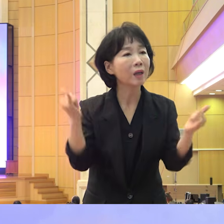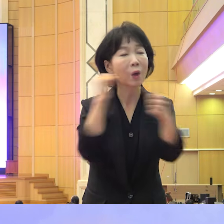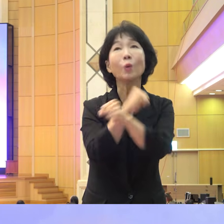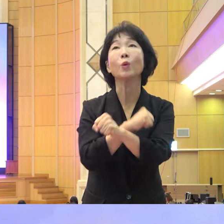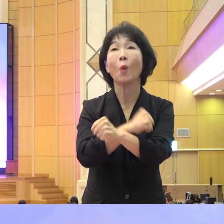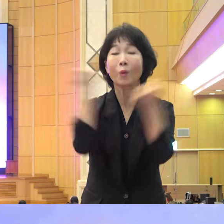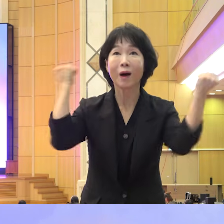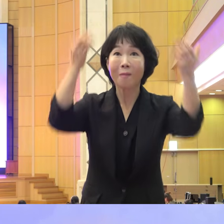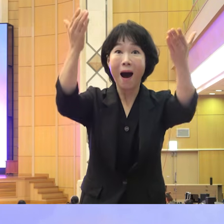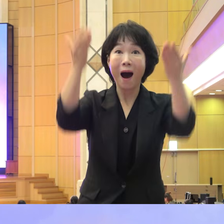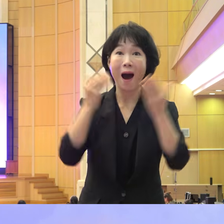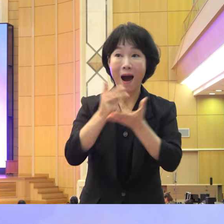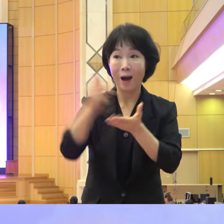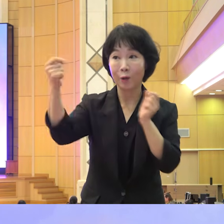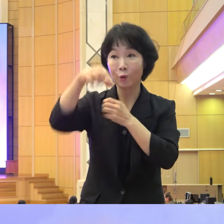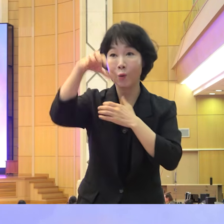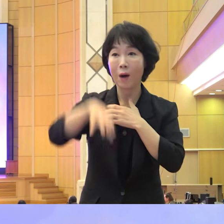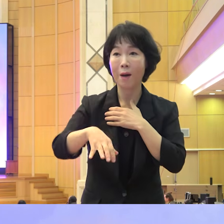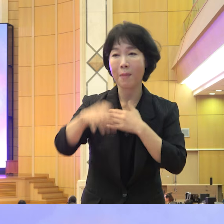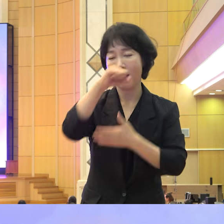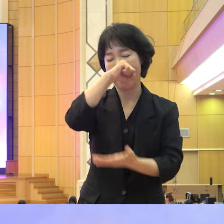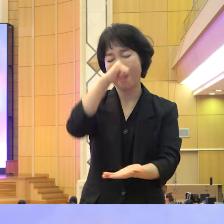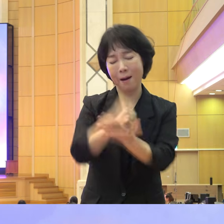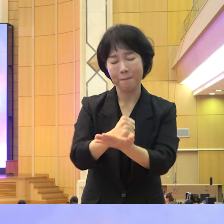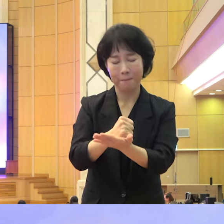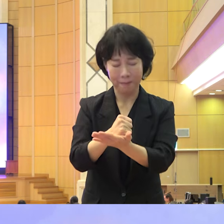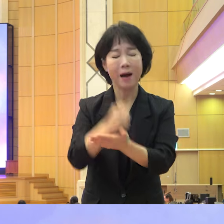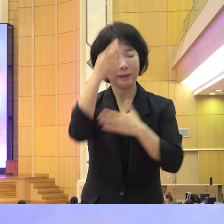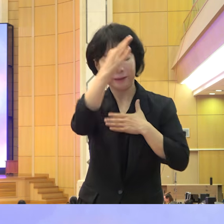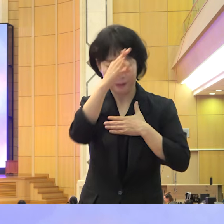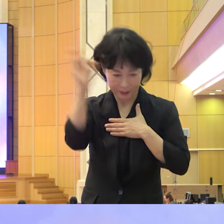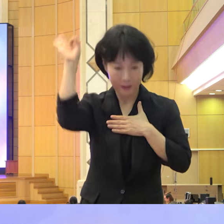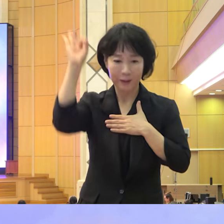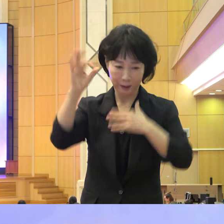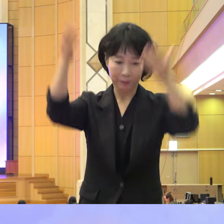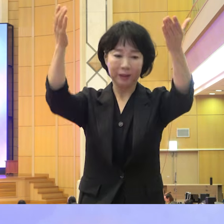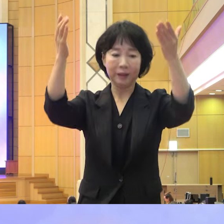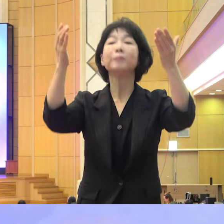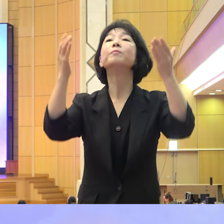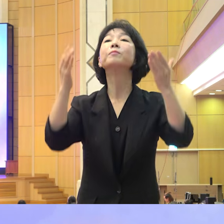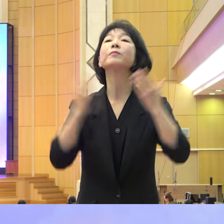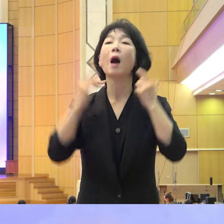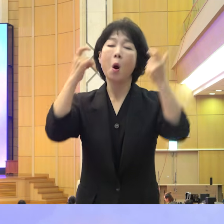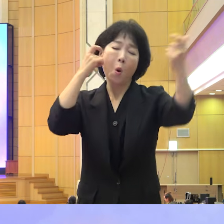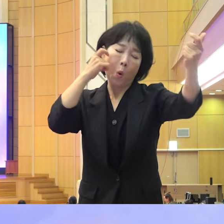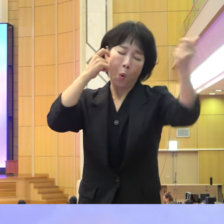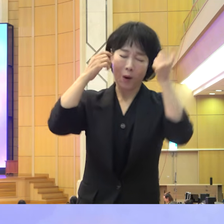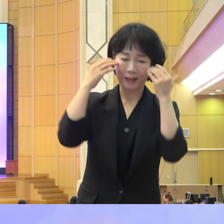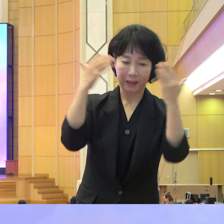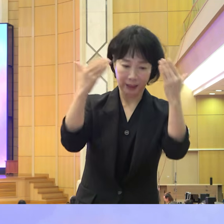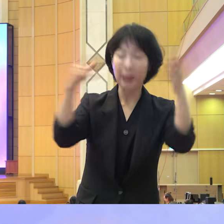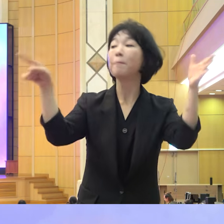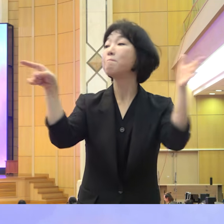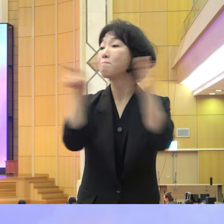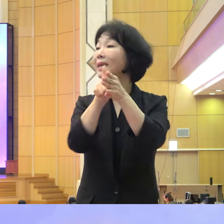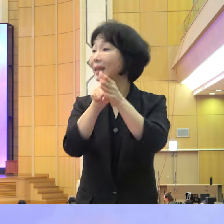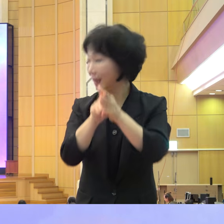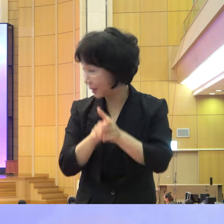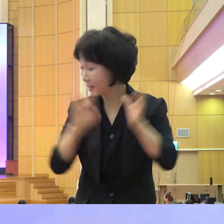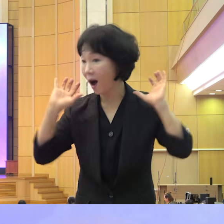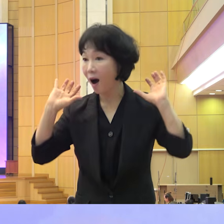죄인이 용서함 받아서 주 앞에 옳다함 얻음을